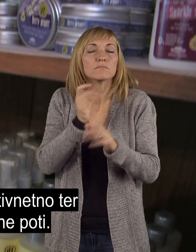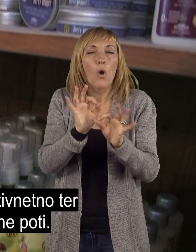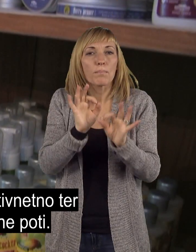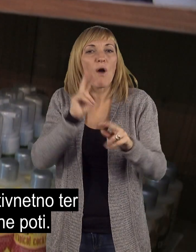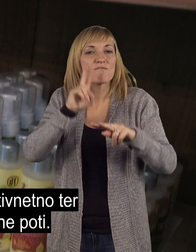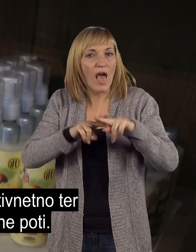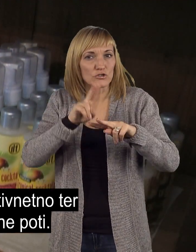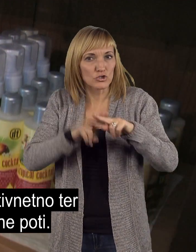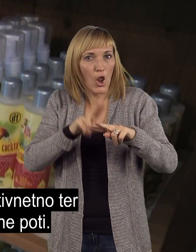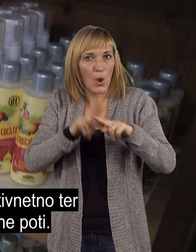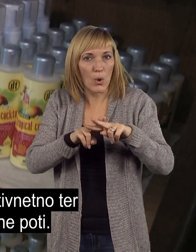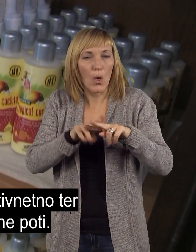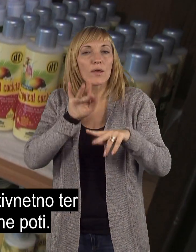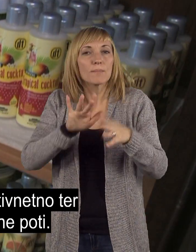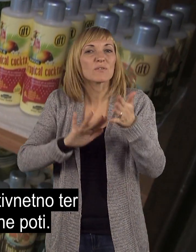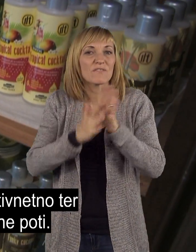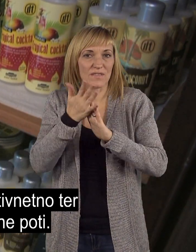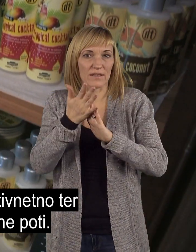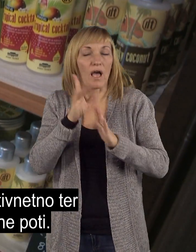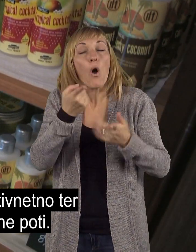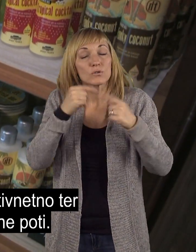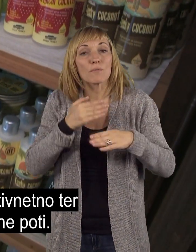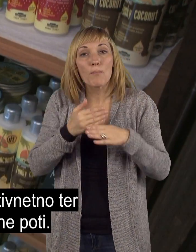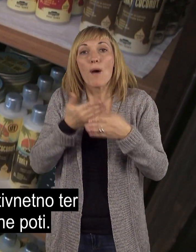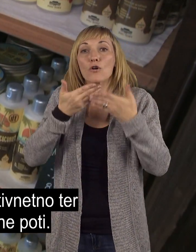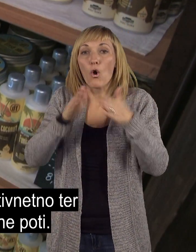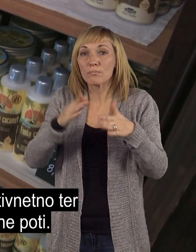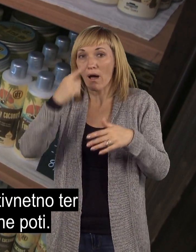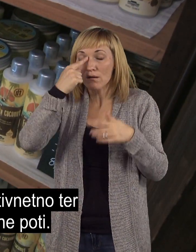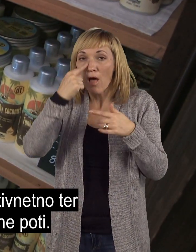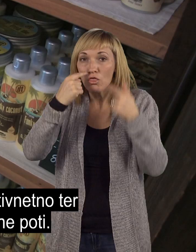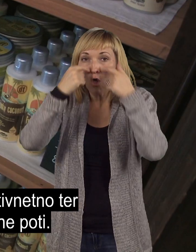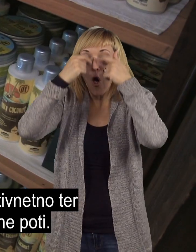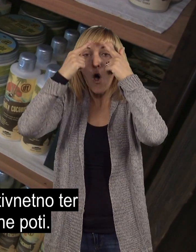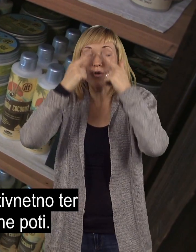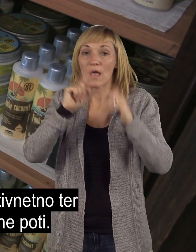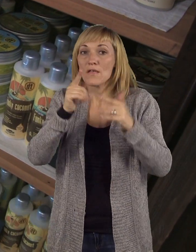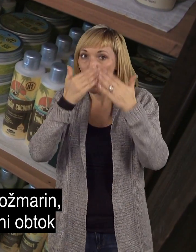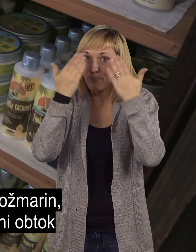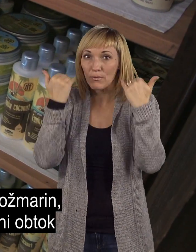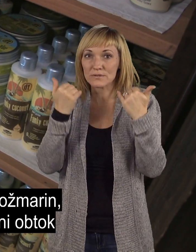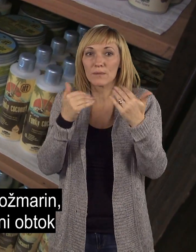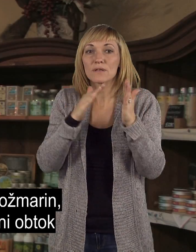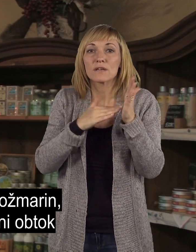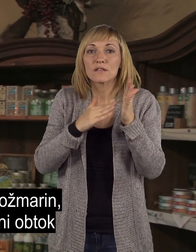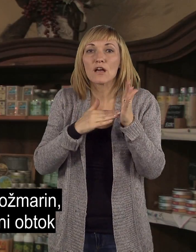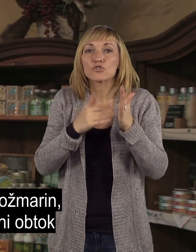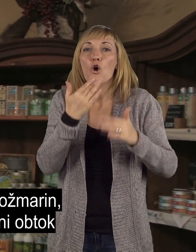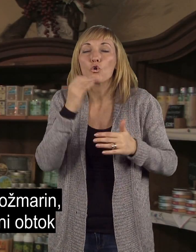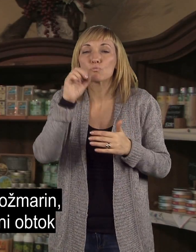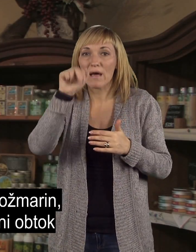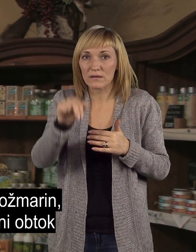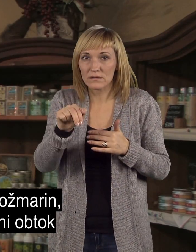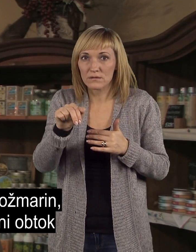zelo blažilno in pa protivnetno oziroma pomaga odpirati dihalne poti. Ne smemo pozabiti na kak